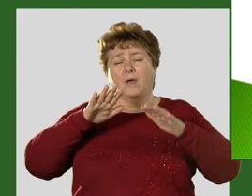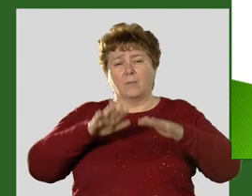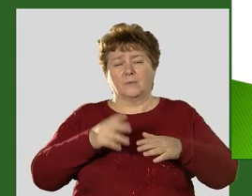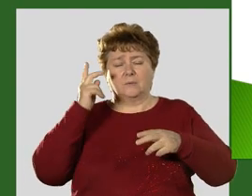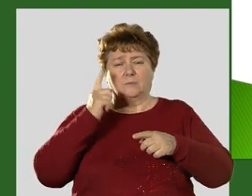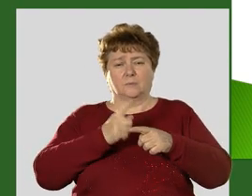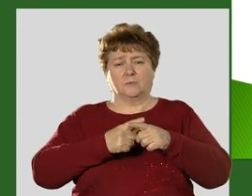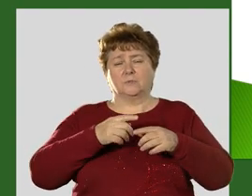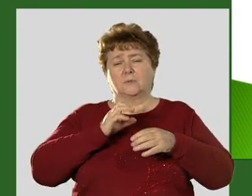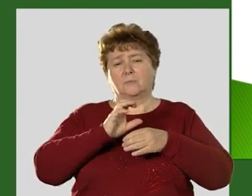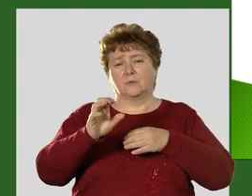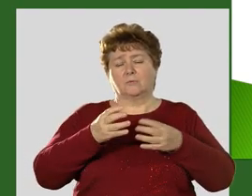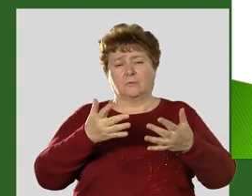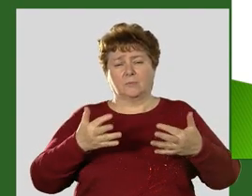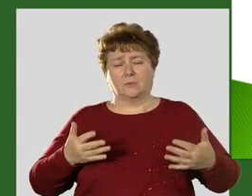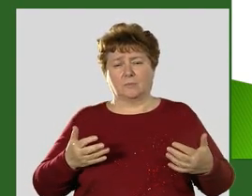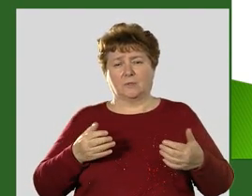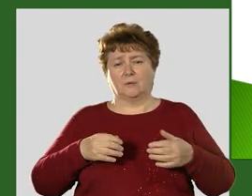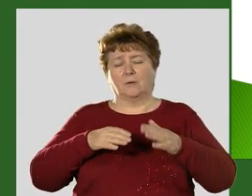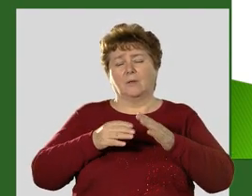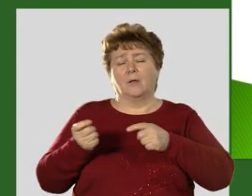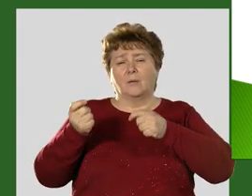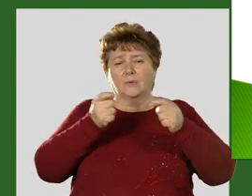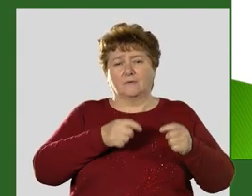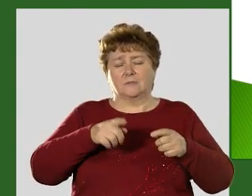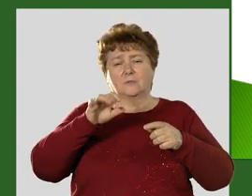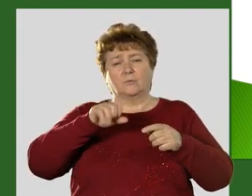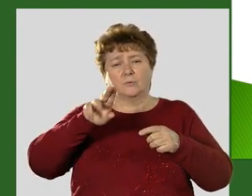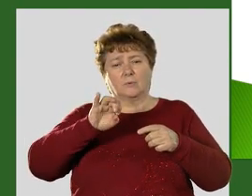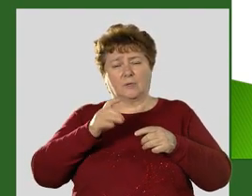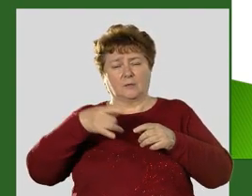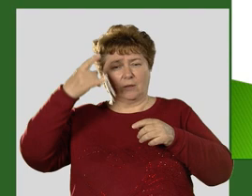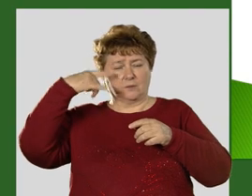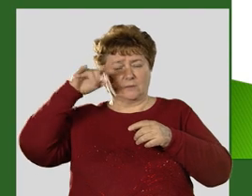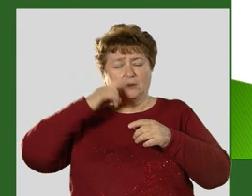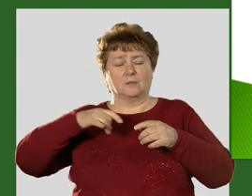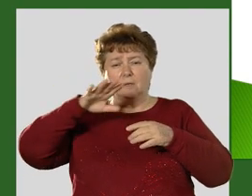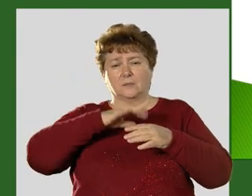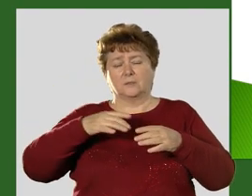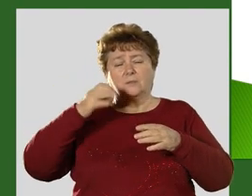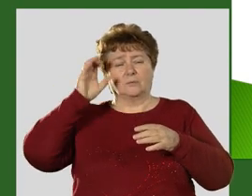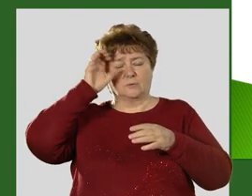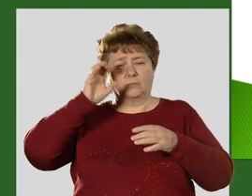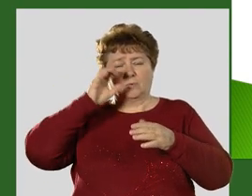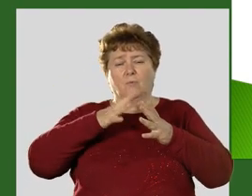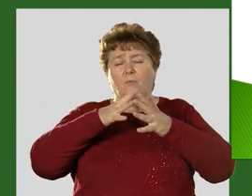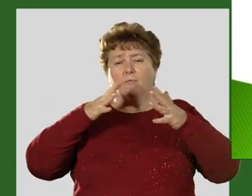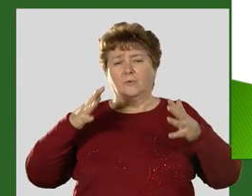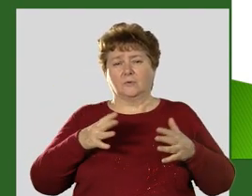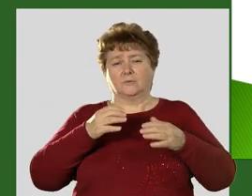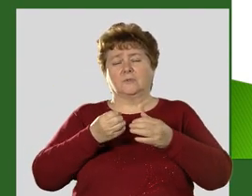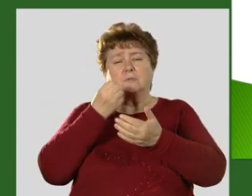среди химических продуктов потребления. Привозные удобрения из Казахстана, России и Узбекистана